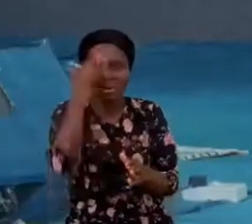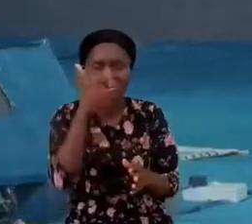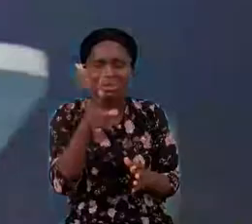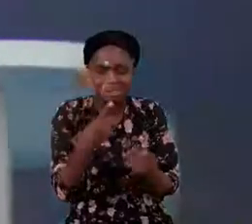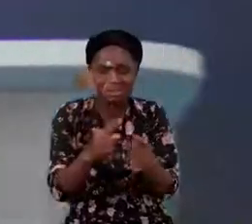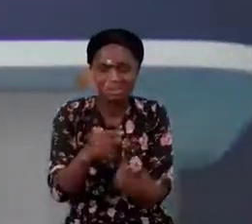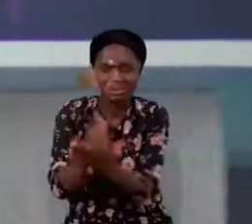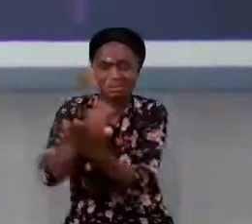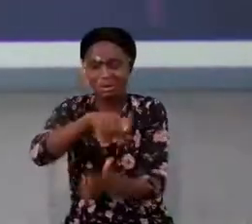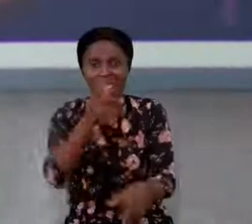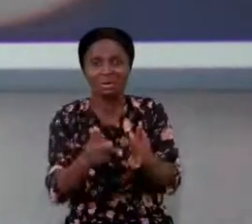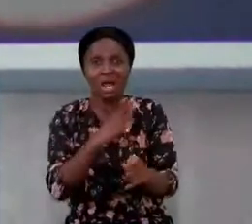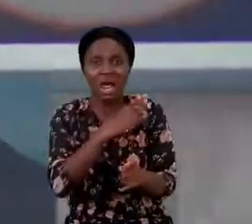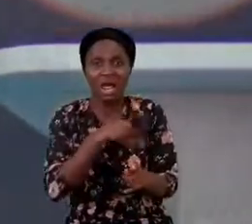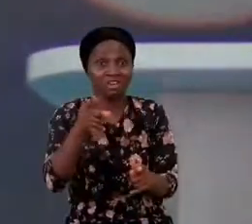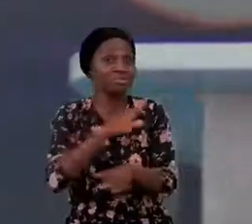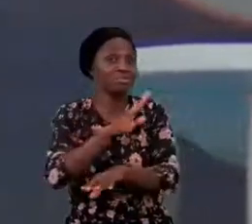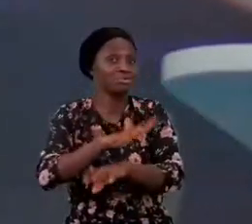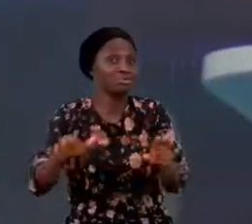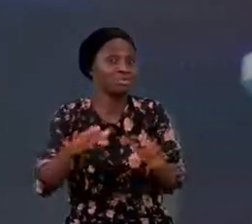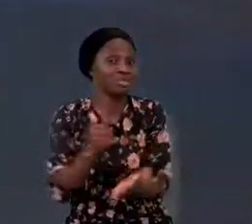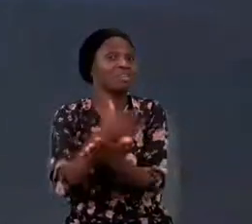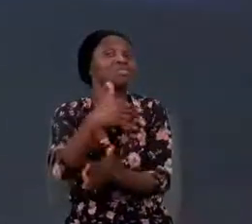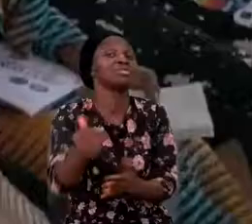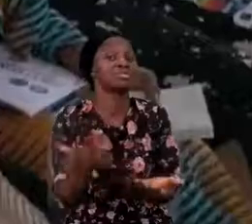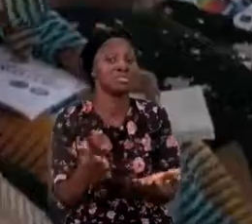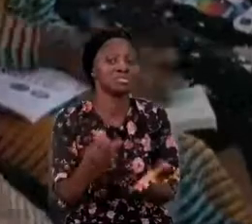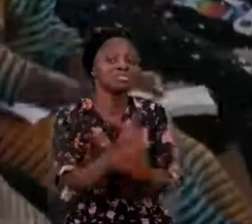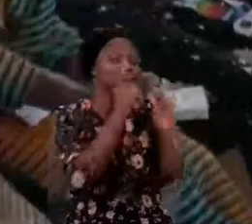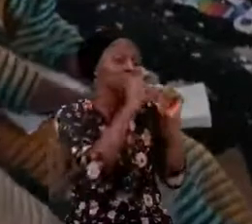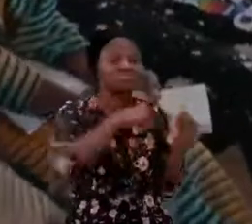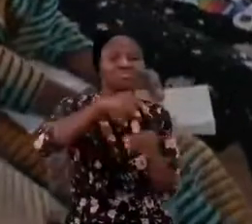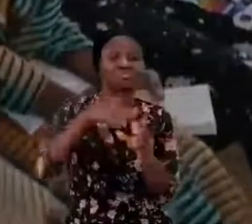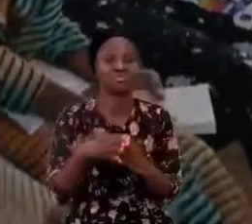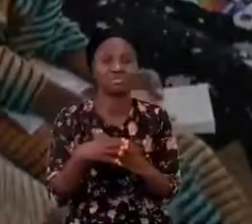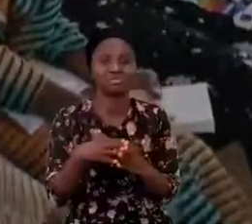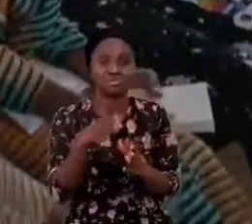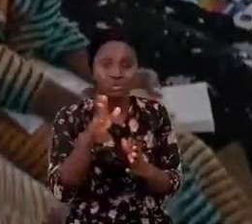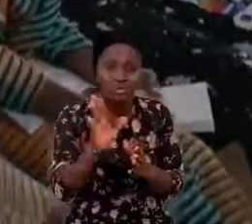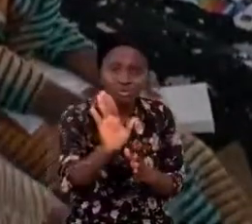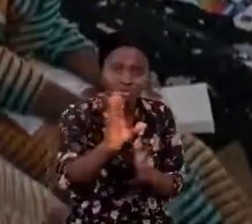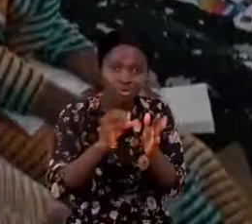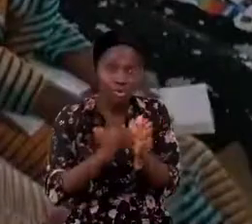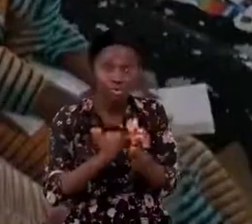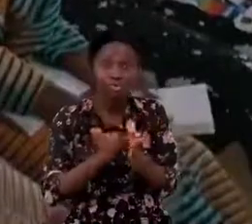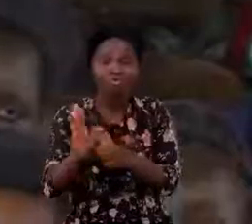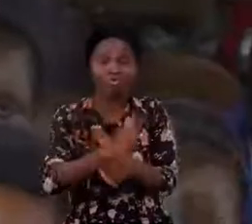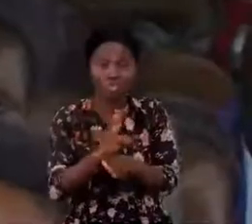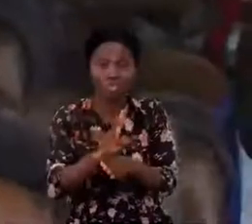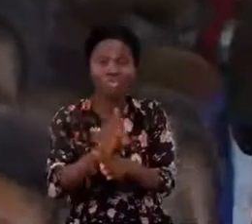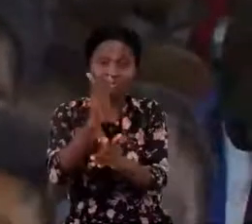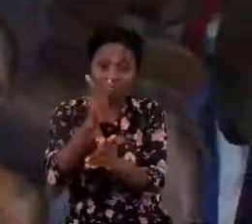vais m'occuper de mes affaires. Je vais m'occuper de mes affaires. Je